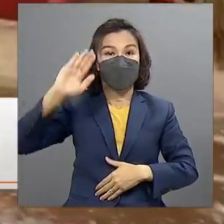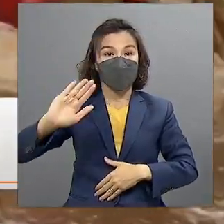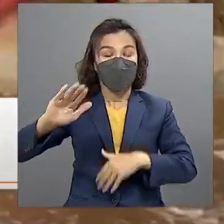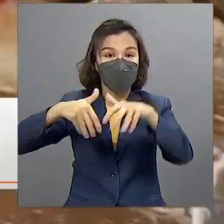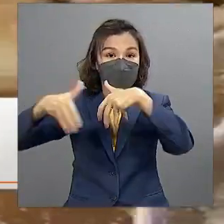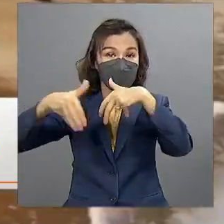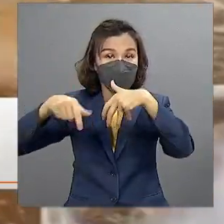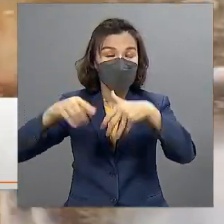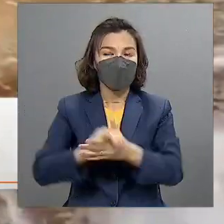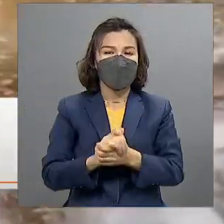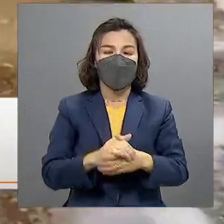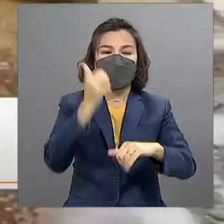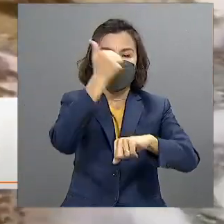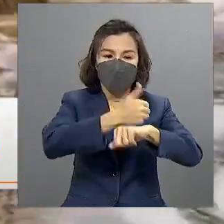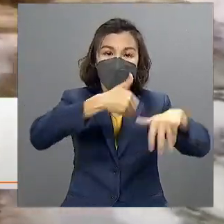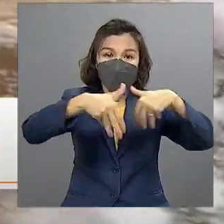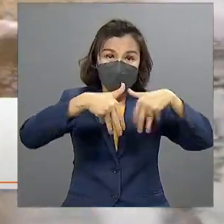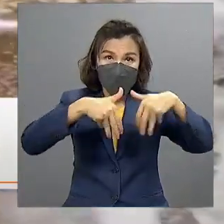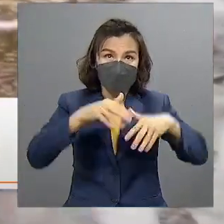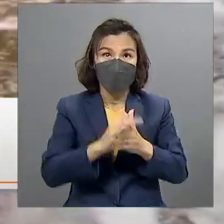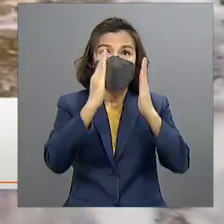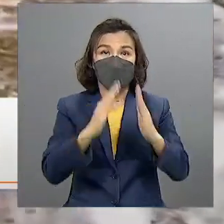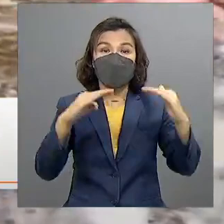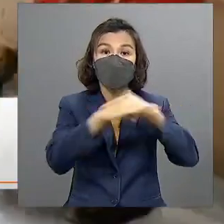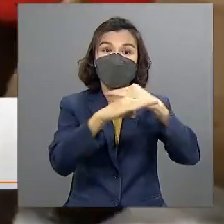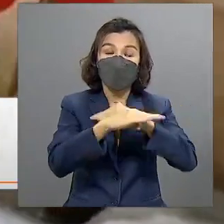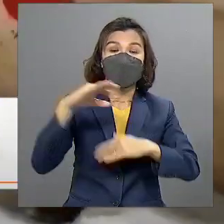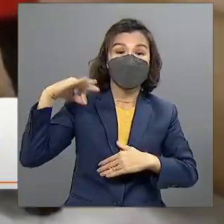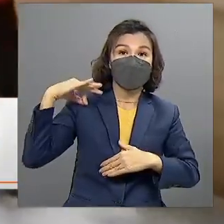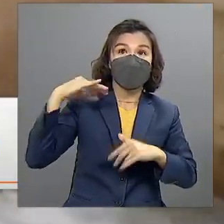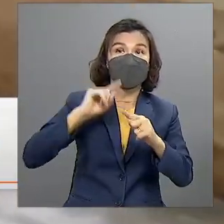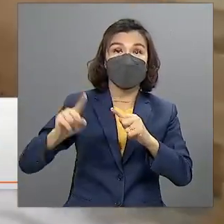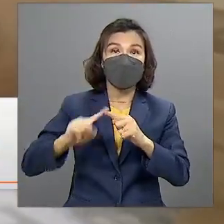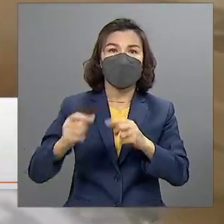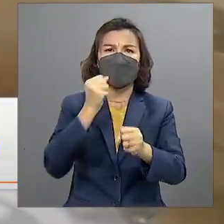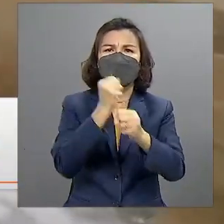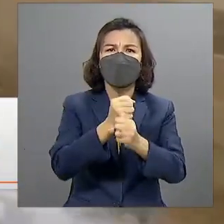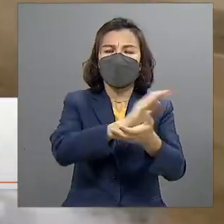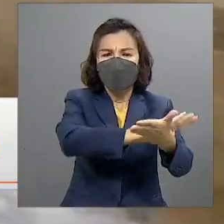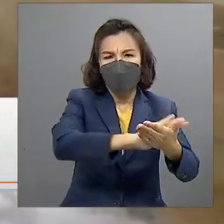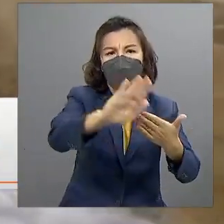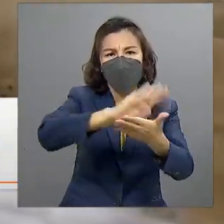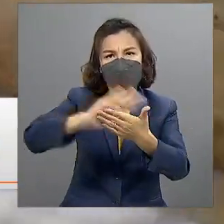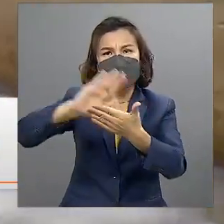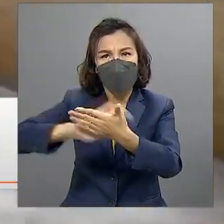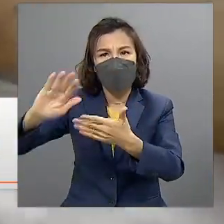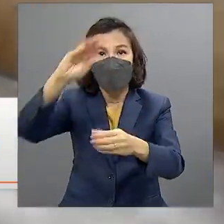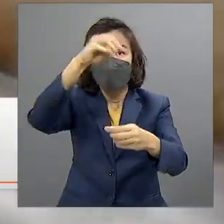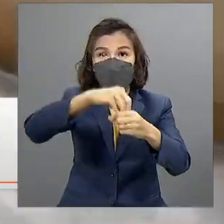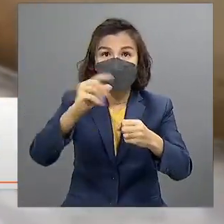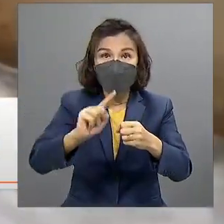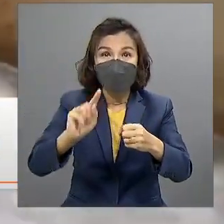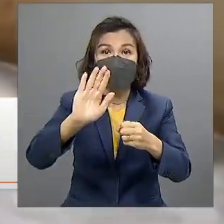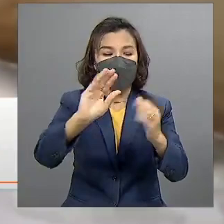ราจรก็ลงพื้นที่ไปฟื้นฟูทำความสะอาดวัดบ้านอ้อค่ะอยู่ตำบลกำปังอำเภอนนทัยจังหวัดนครรา